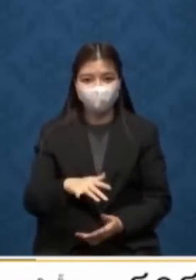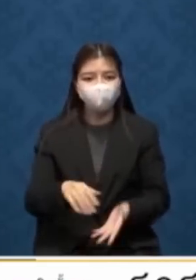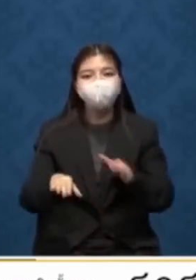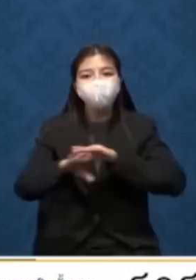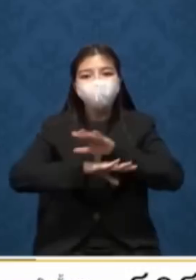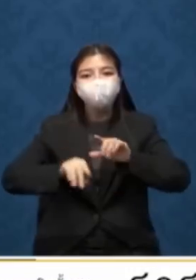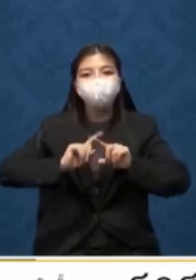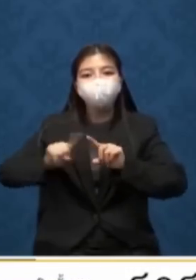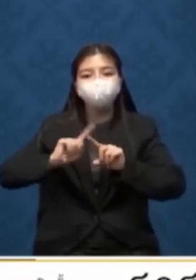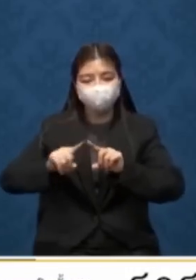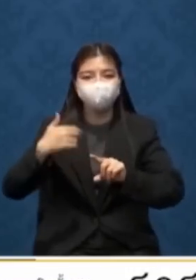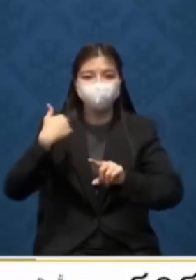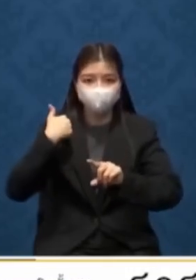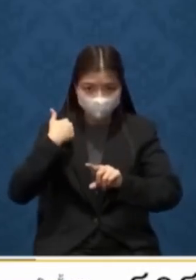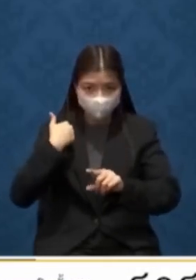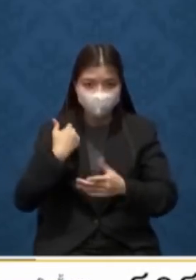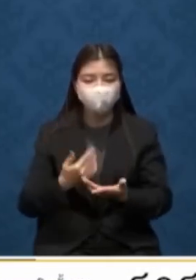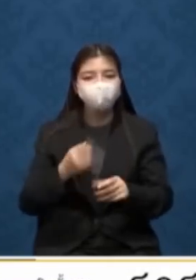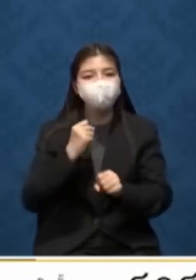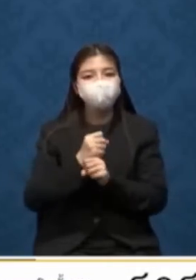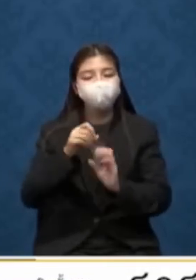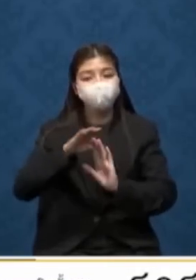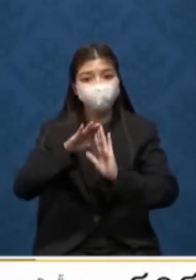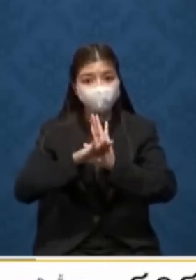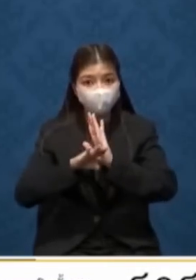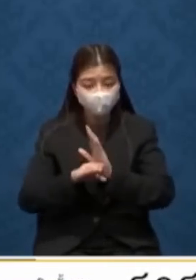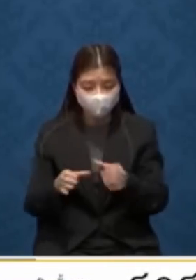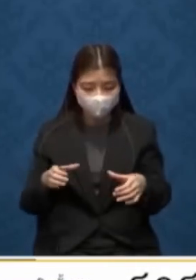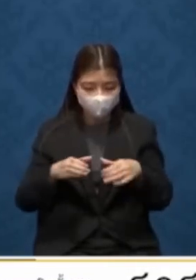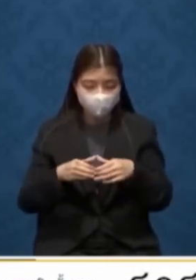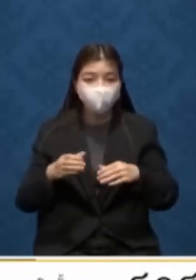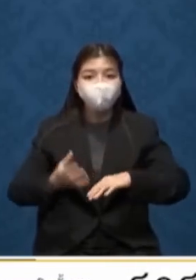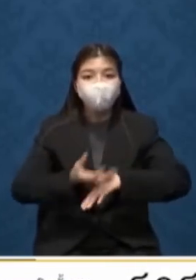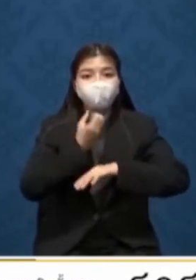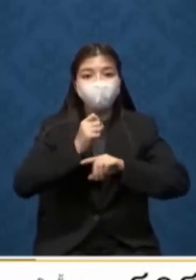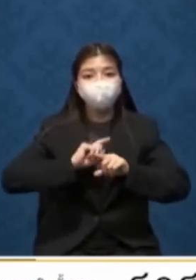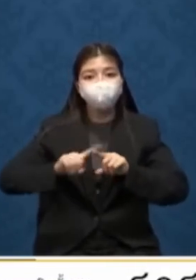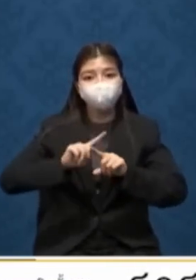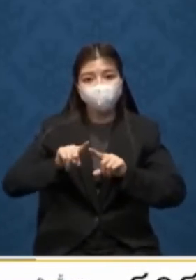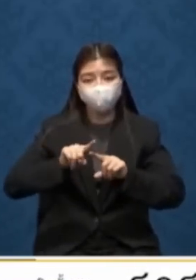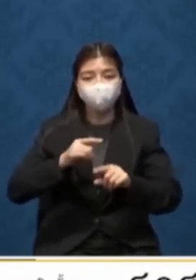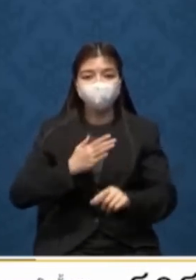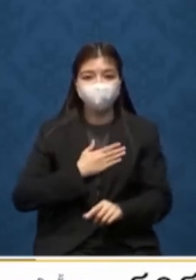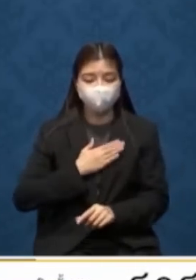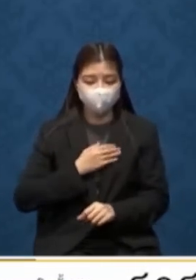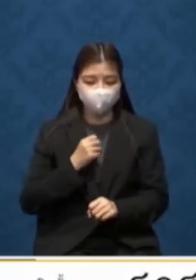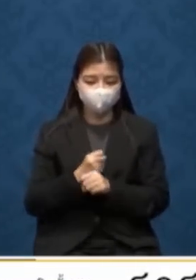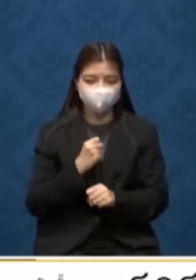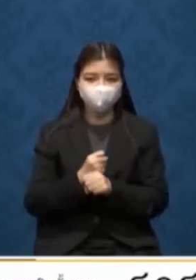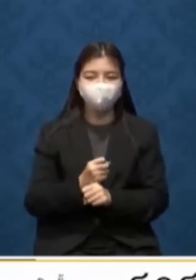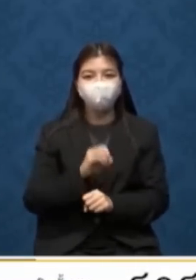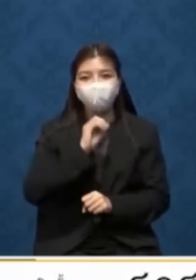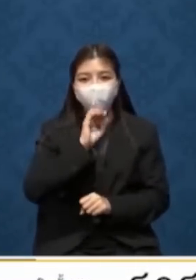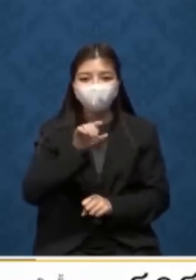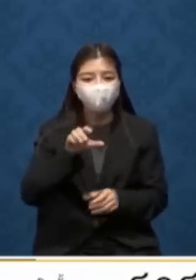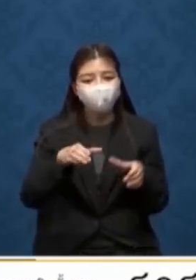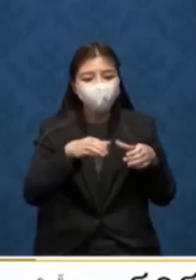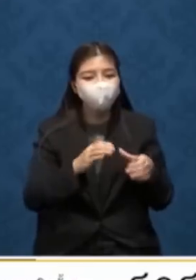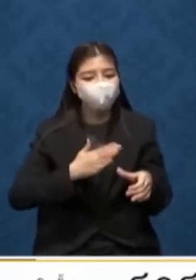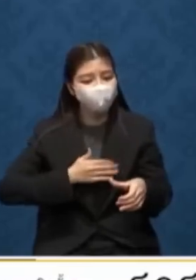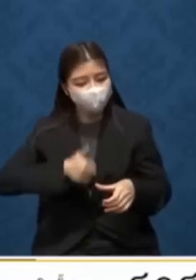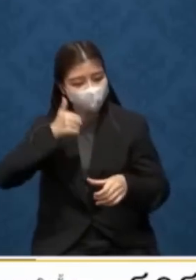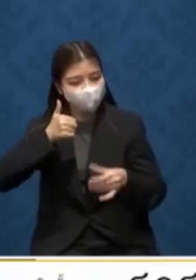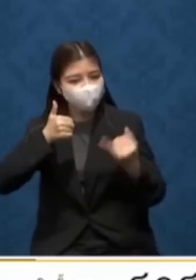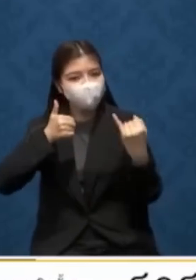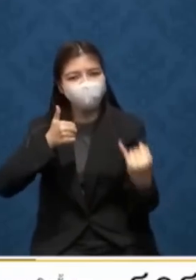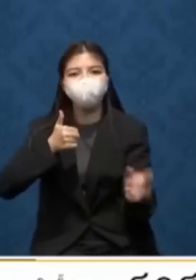านนะครับเพราะการดำเนินการพรรคการเมืองเนี่ยผมคิดว่าทุกคนก็เราอย่าไปบอกเลยว่าท่านพรรคท่านดีกว่าพรรคผมไม่